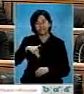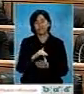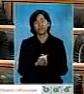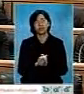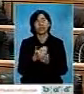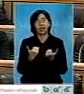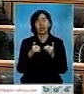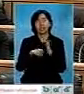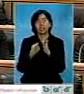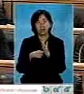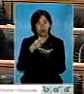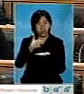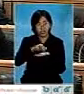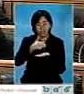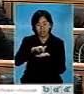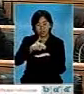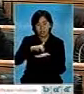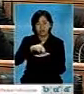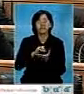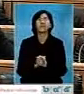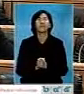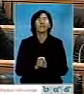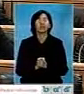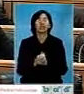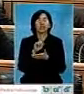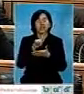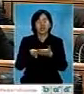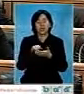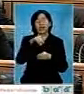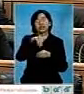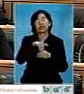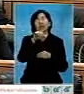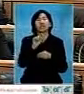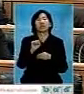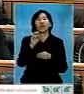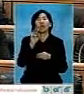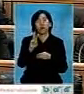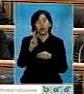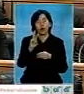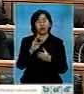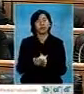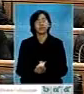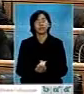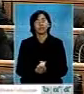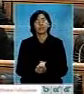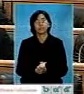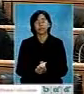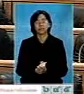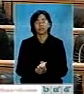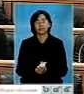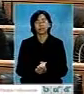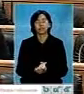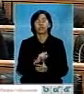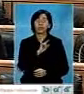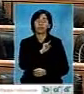ะในการที่จะเลือกตั้งสว.หรือสมาชิกวุฒิสภาการท